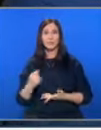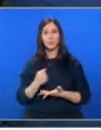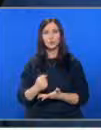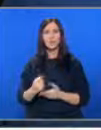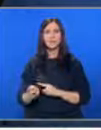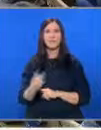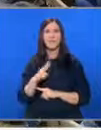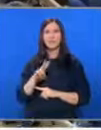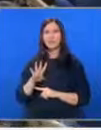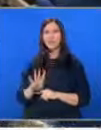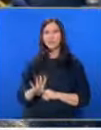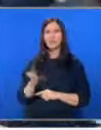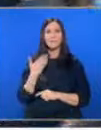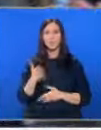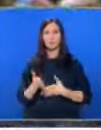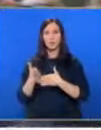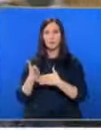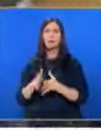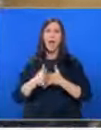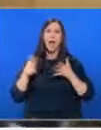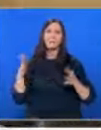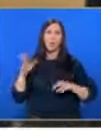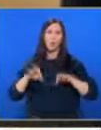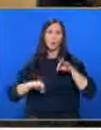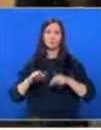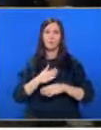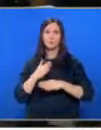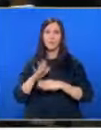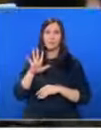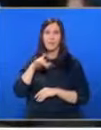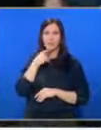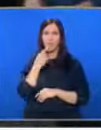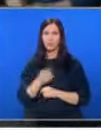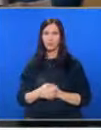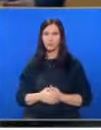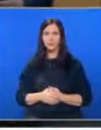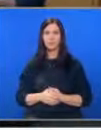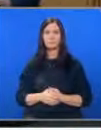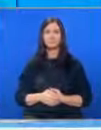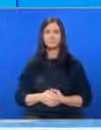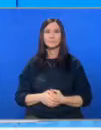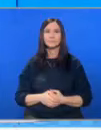за 2024 беше подкрепен с най-много гласове от последните 5 години.